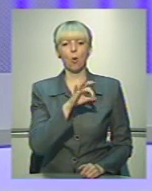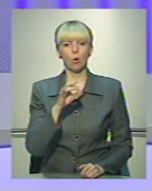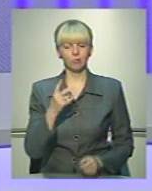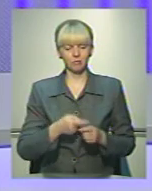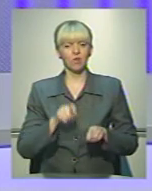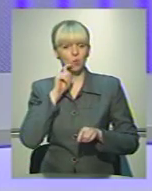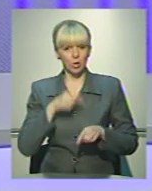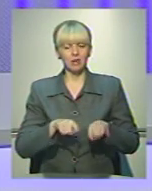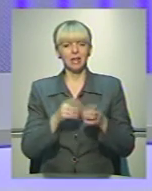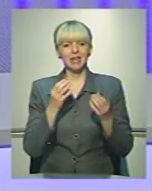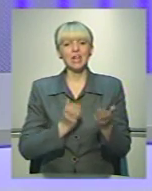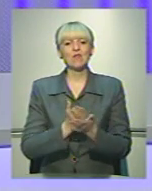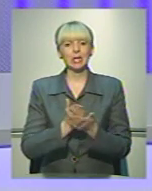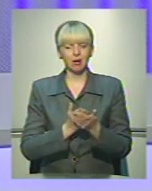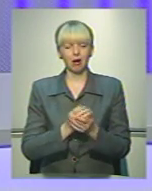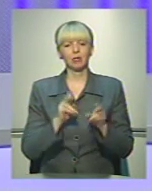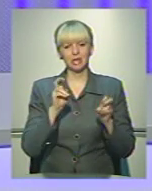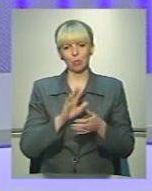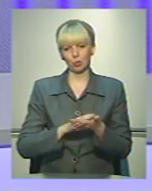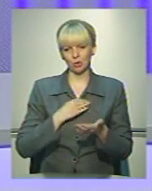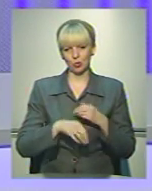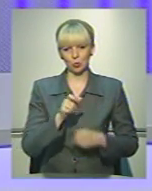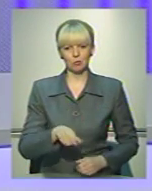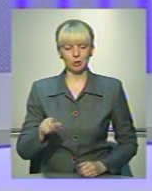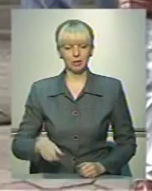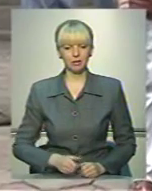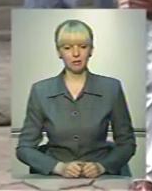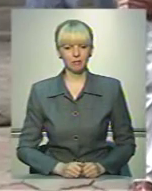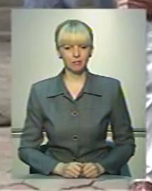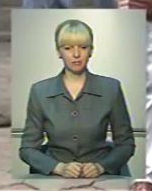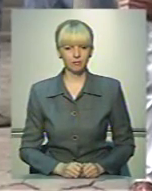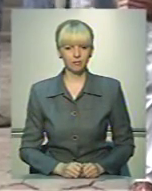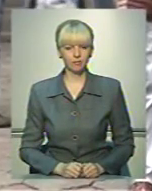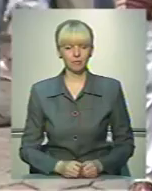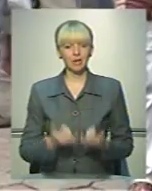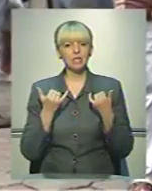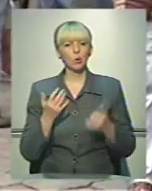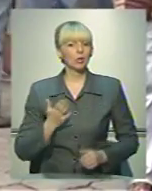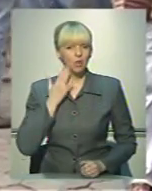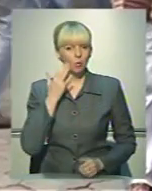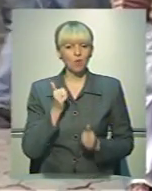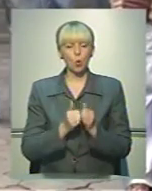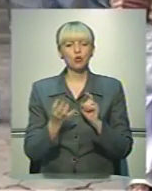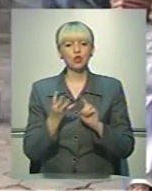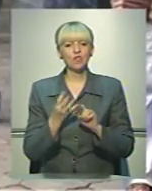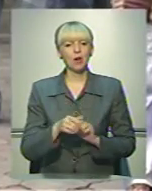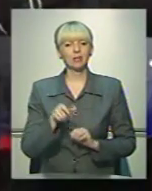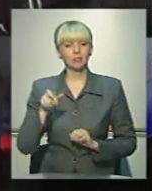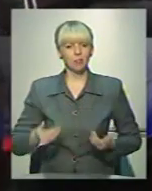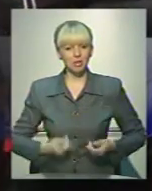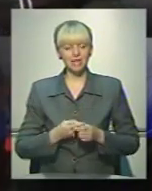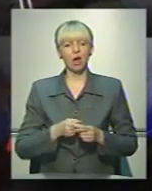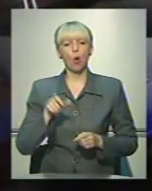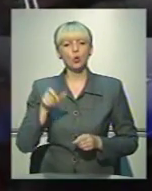це також День ветерана. Тему продовжують наші кореспонденти. Сьогодні на Буковині кожен четвертий мешканець – це